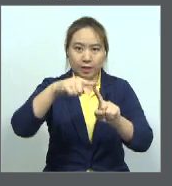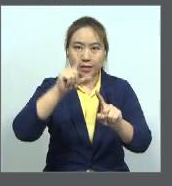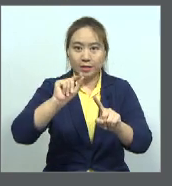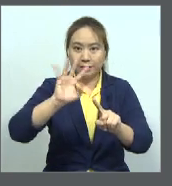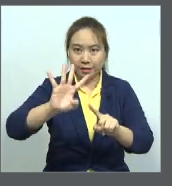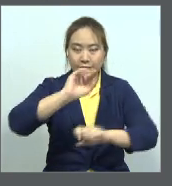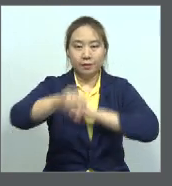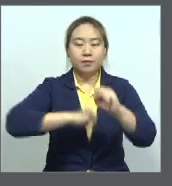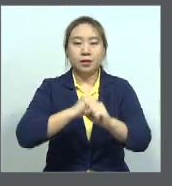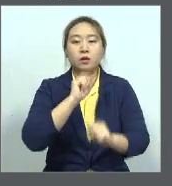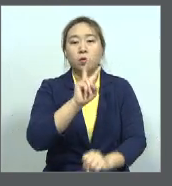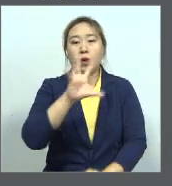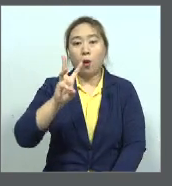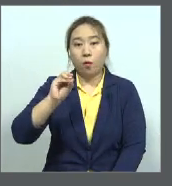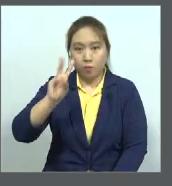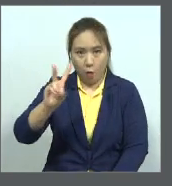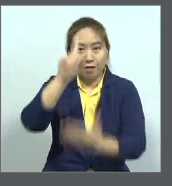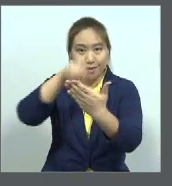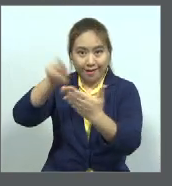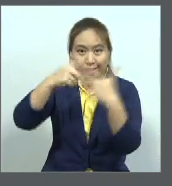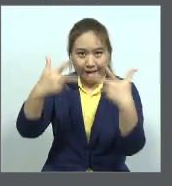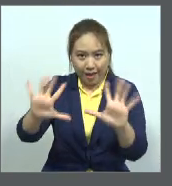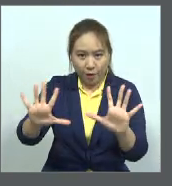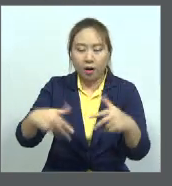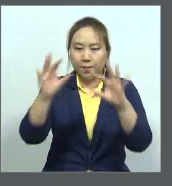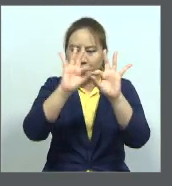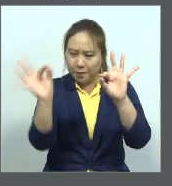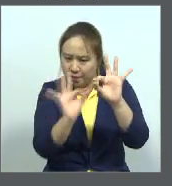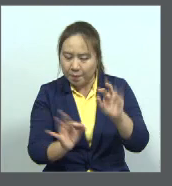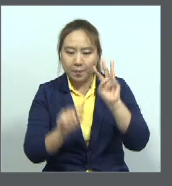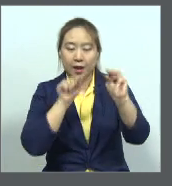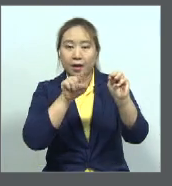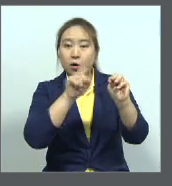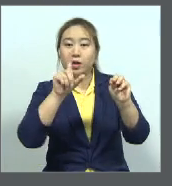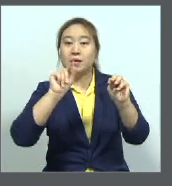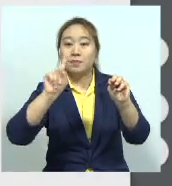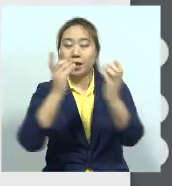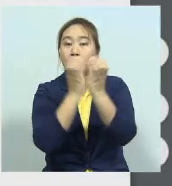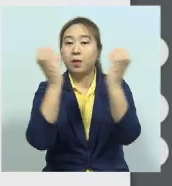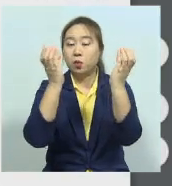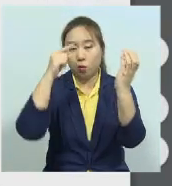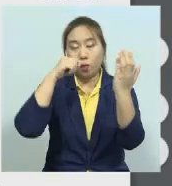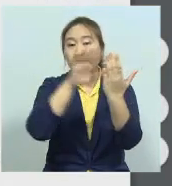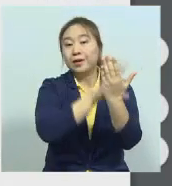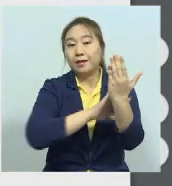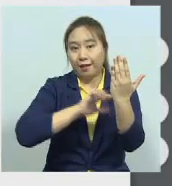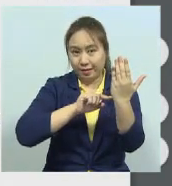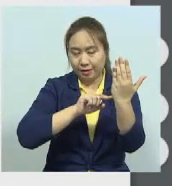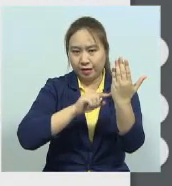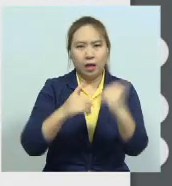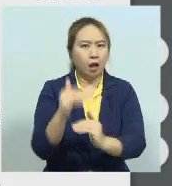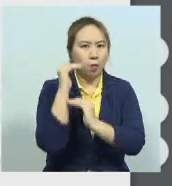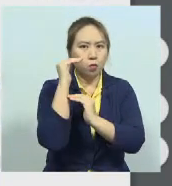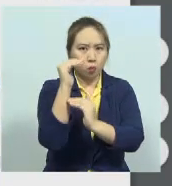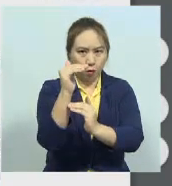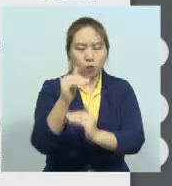ทธศักราช2562แล้วและตามความในมาตรา121ของรัฐธรรมนูญแห่งราชอาณาจักรไทยกำหน